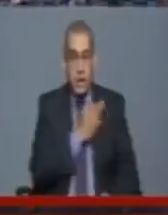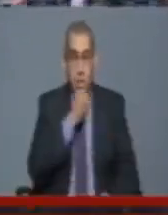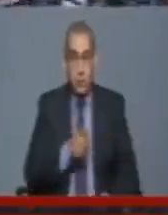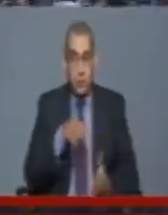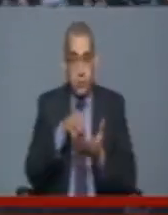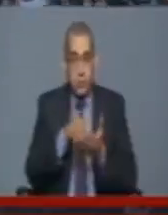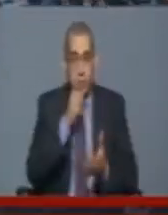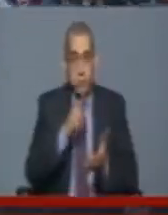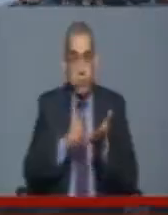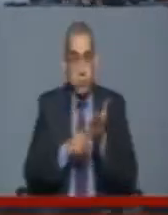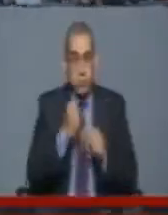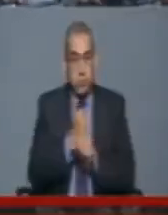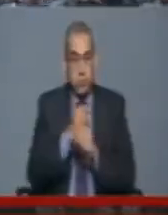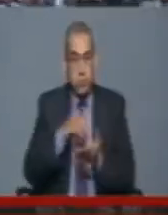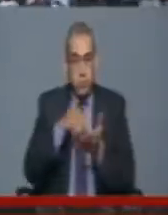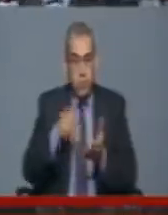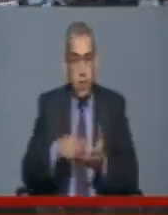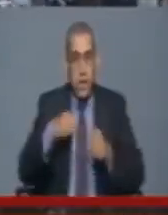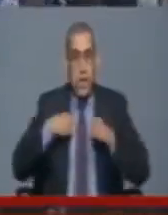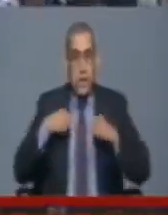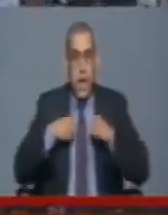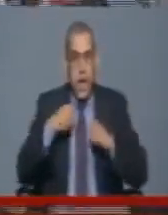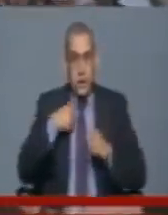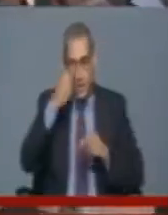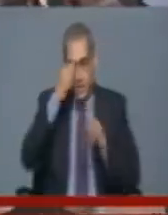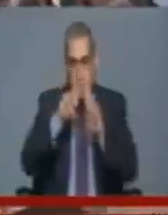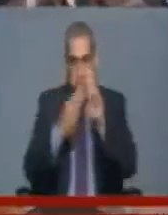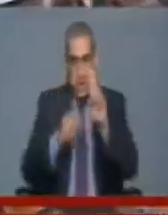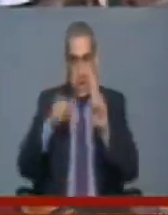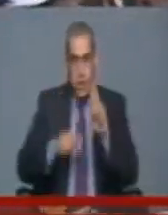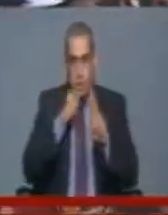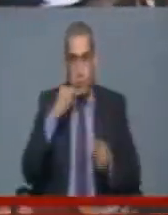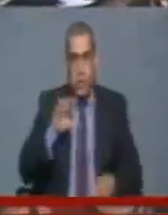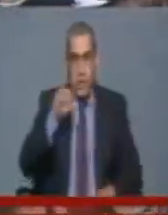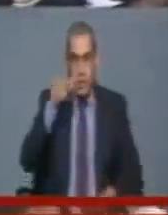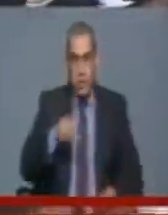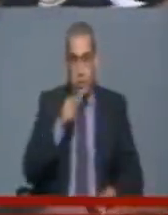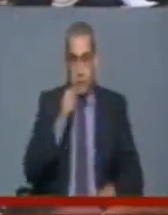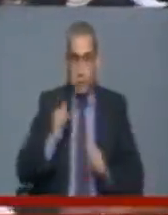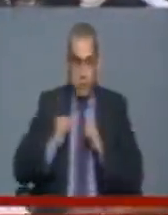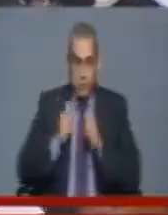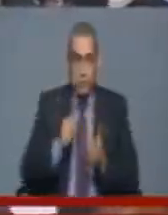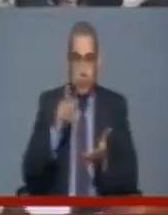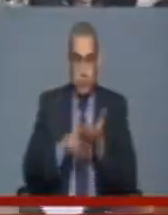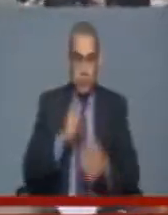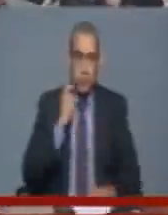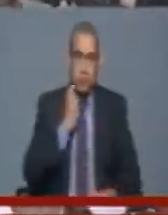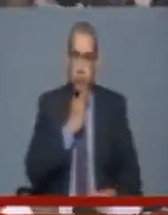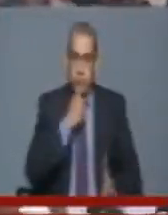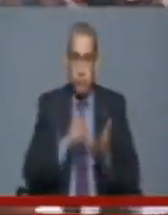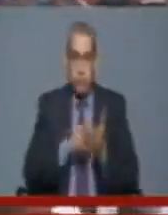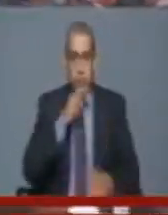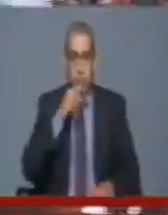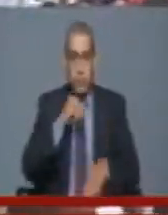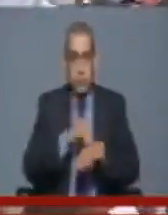انطلقت من هنا من استاد القاهرة بمجرد وصول السيد الرئيس، حيث كان حريصا في كلمته التي